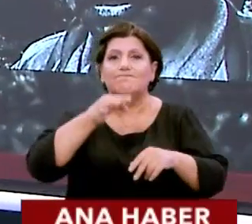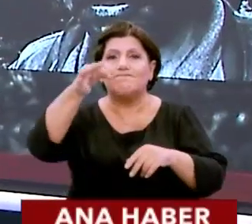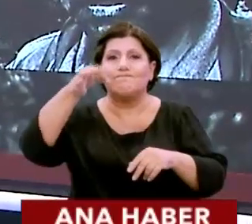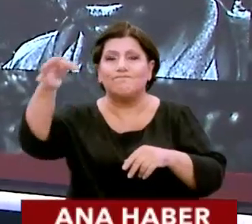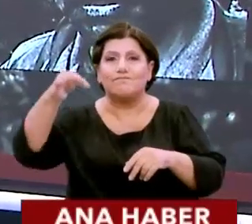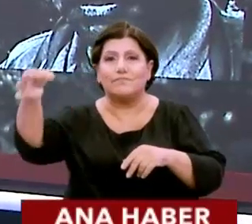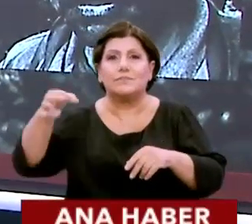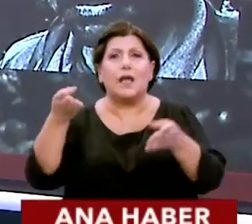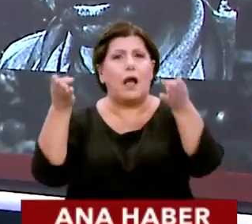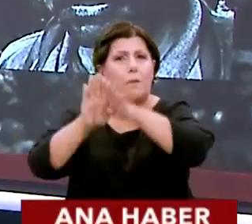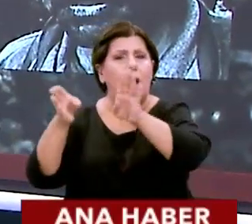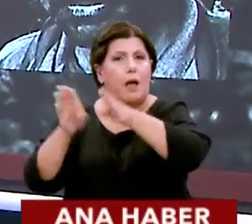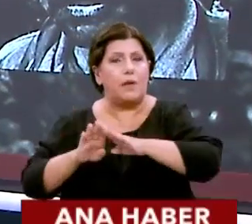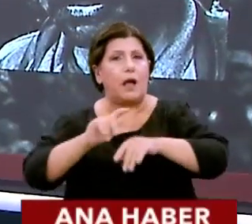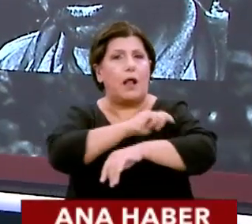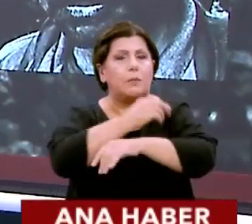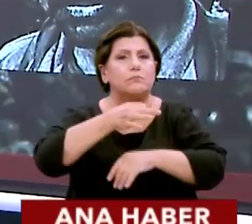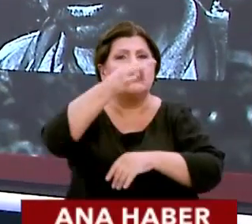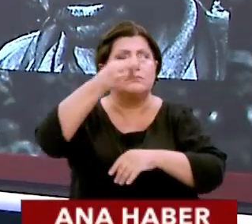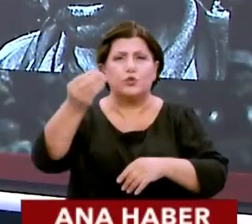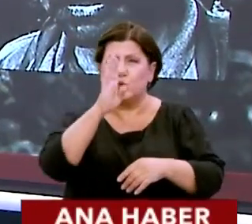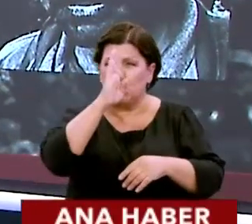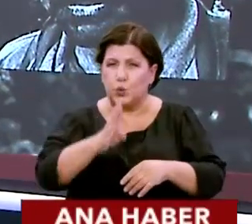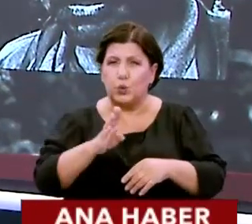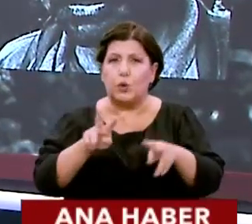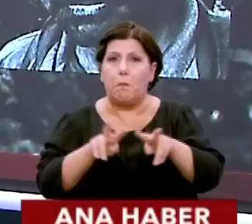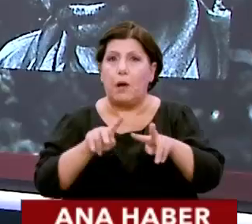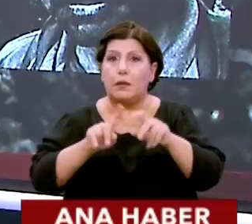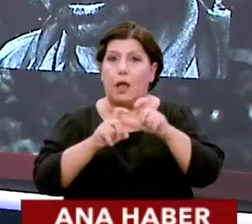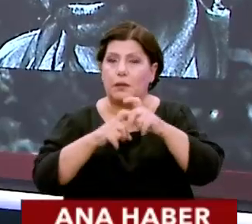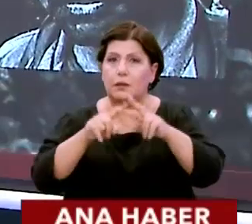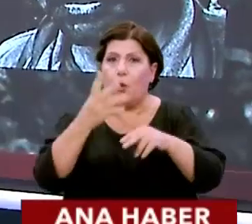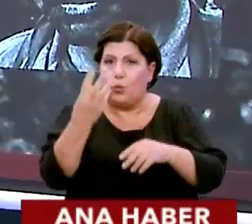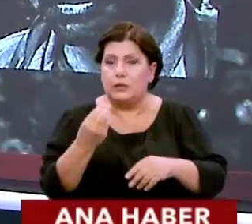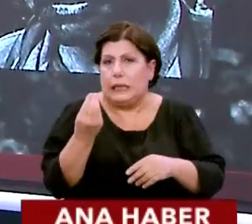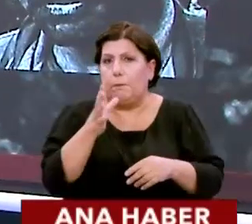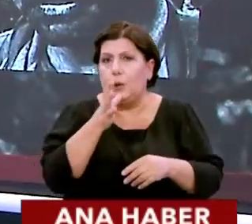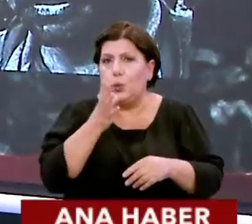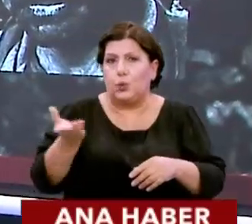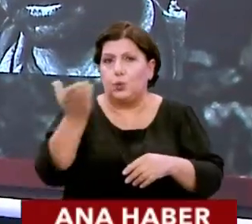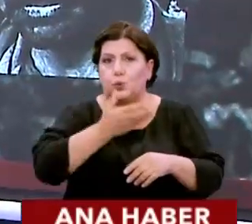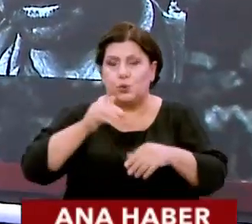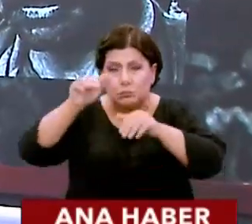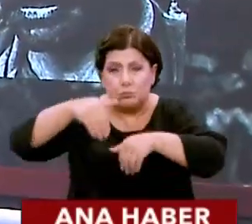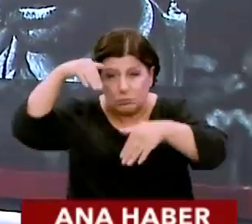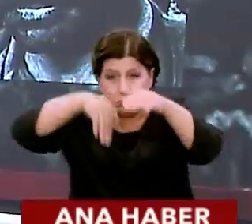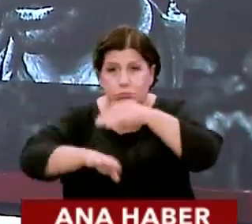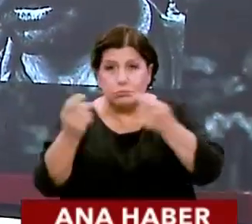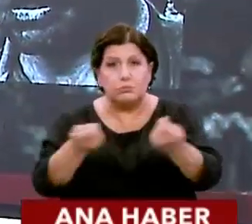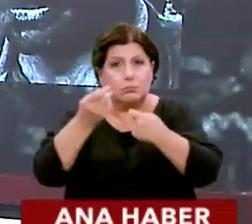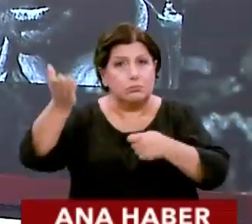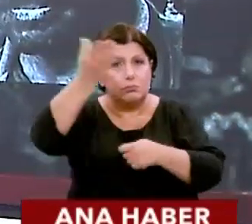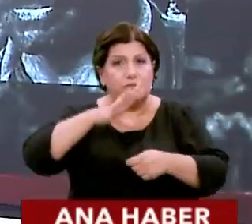kapansa da Almanya'nın birçok yerinde çok ciddi Madenler olduğunu iyi biliyoruz ya